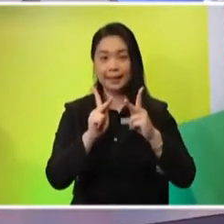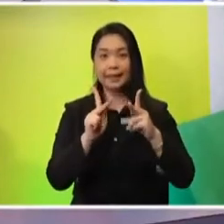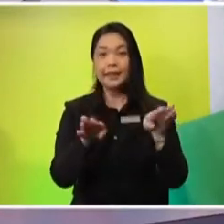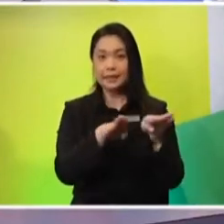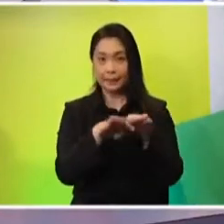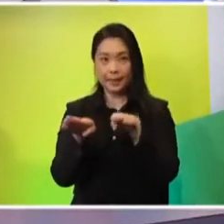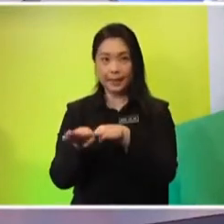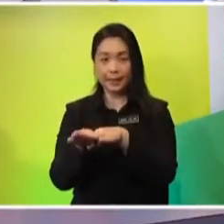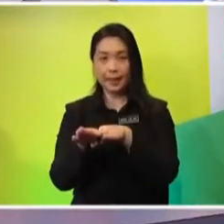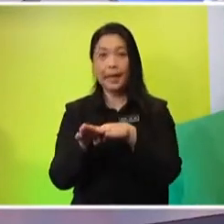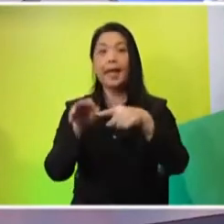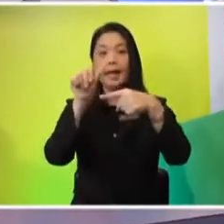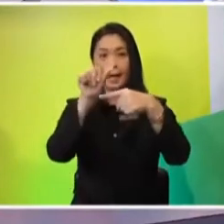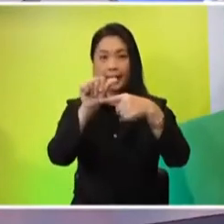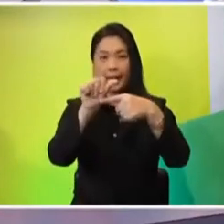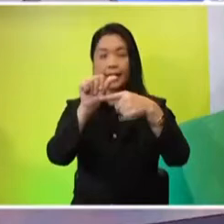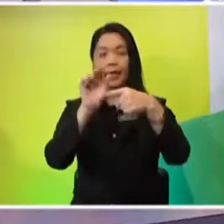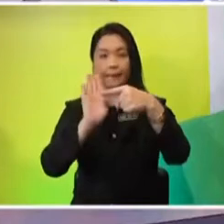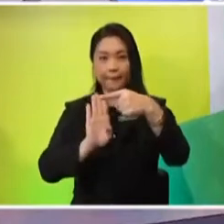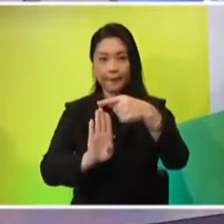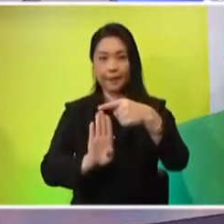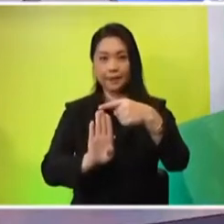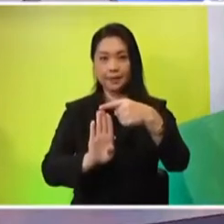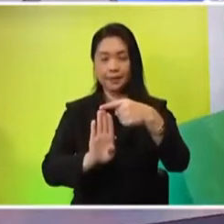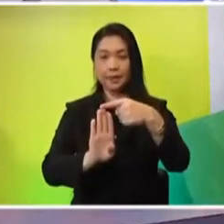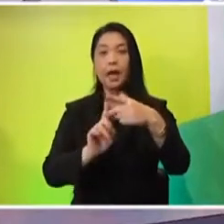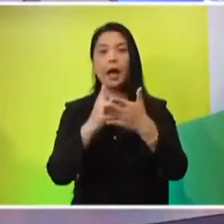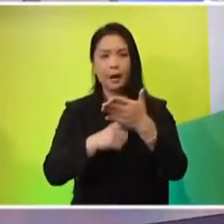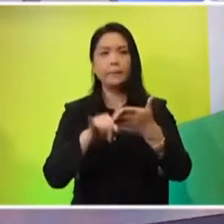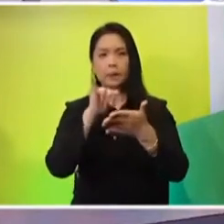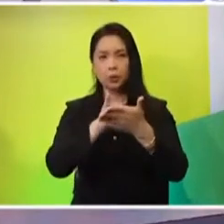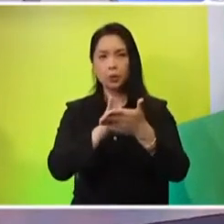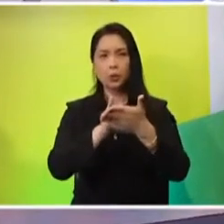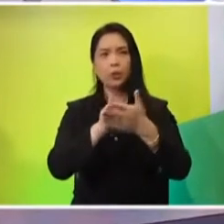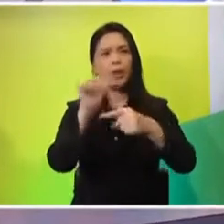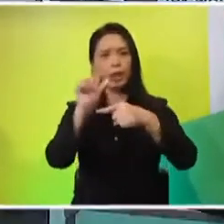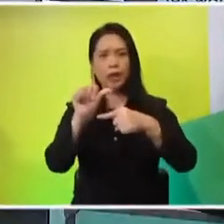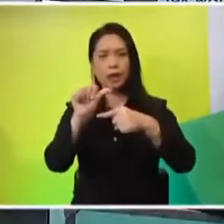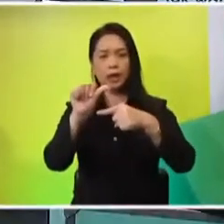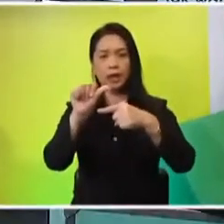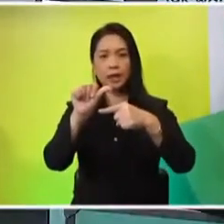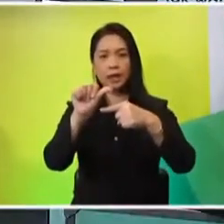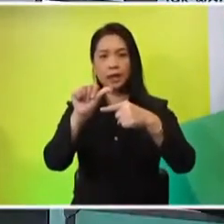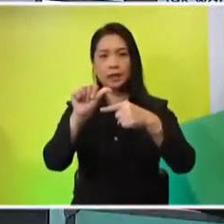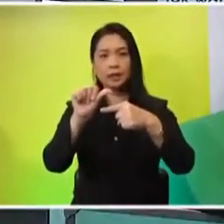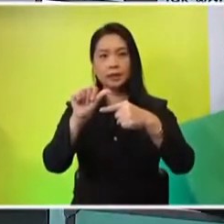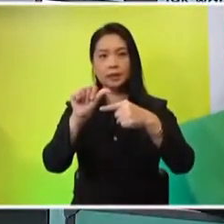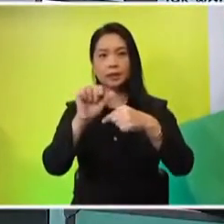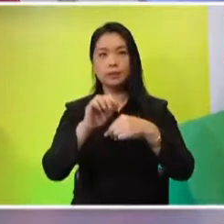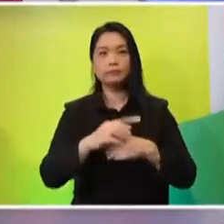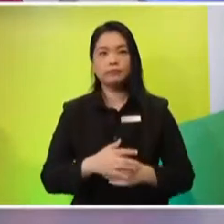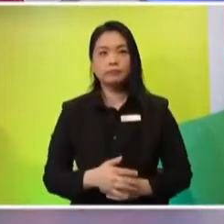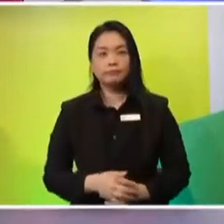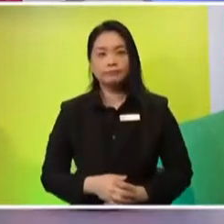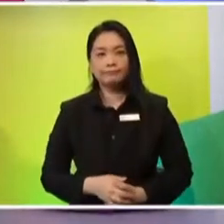A per B. Okey. Apa dia A? Okey, boleh cikgu angkat macam ni cikgu supaya kamera boleh tengok dengan lebih